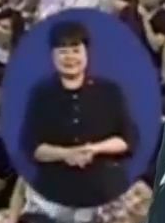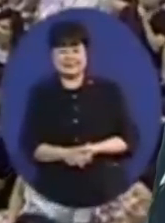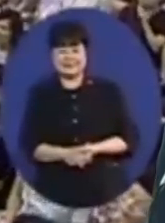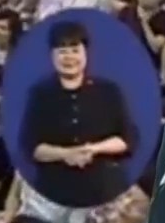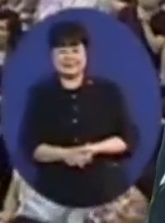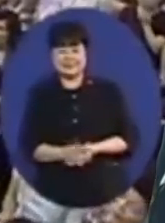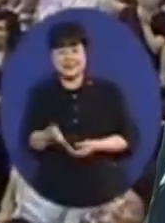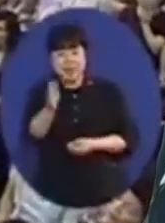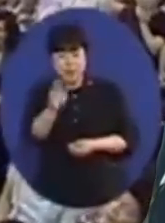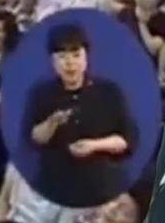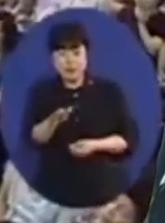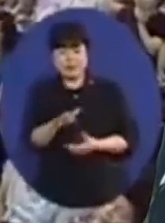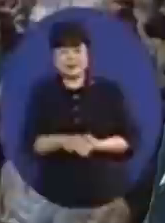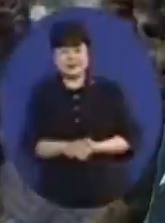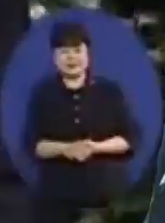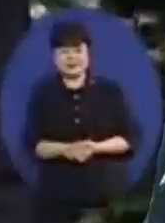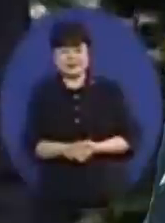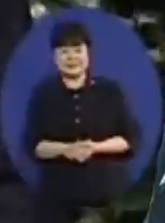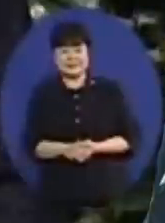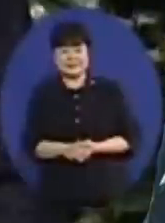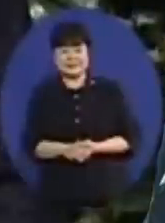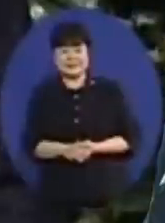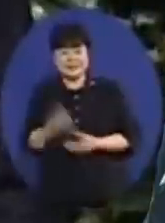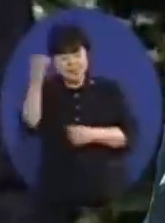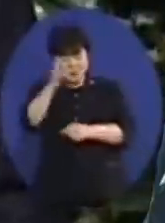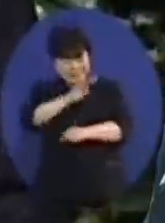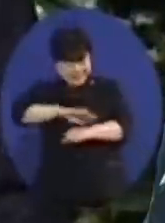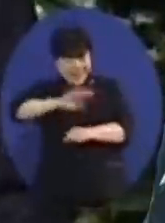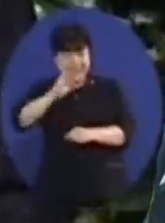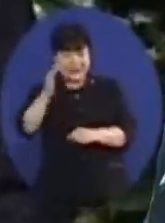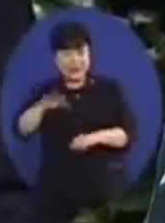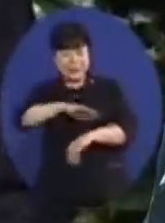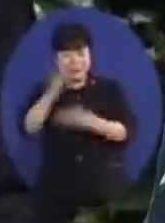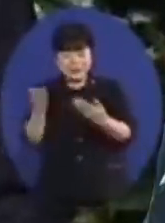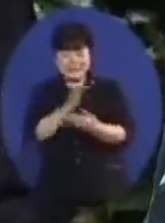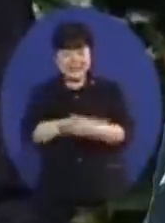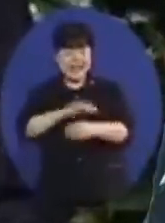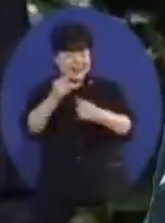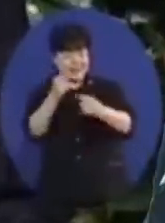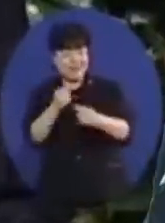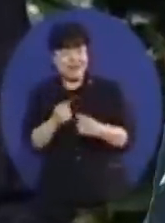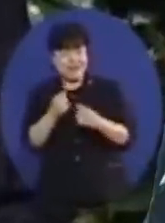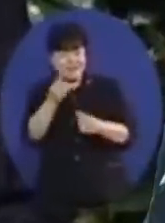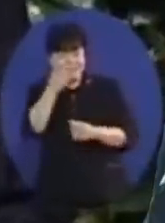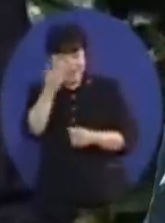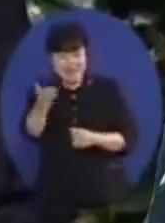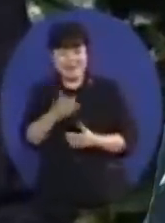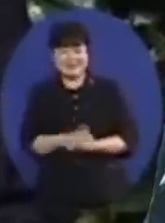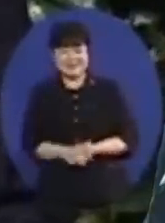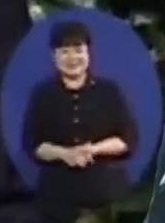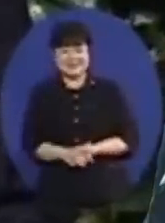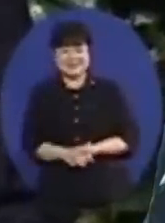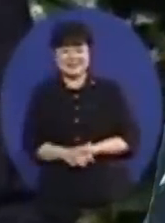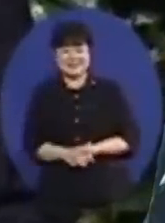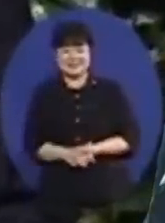을 그렇게 하면 내 영혼이 잘 되고 범사가 잘 되며 강건해진다